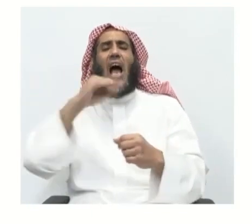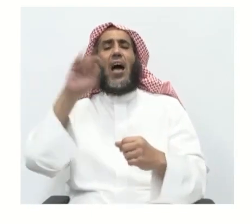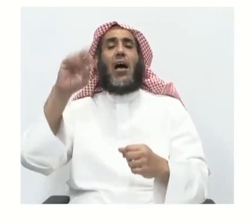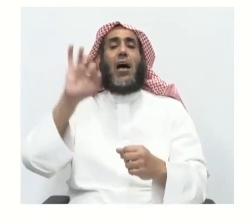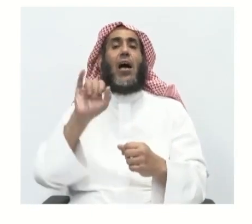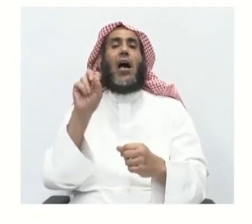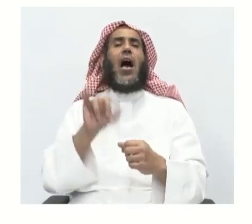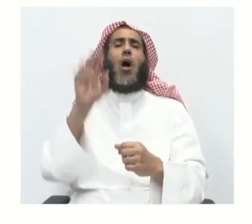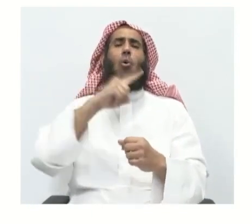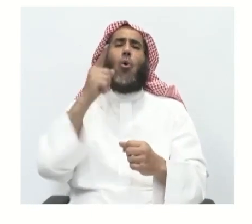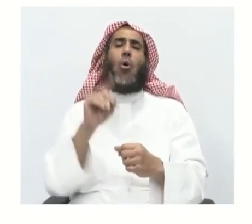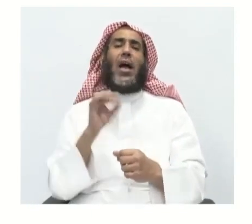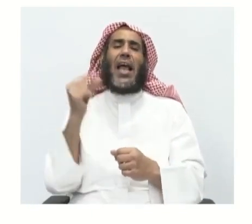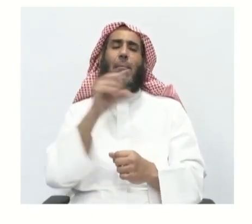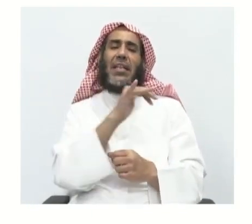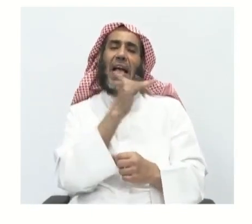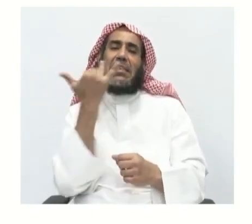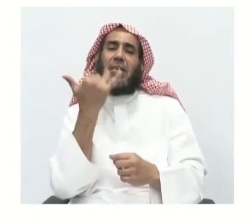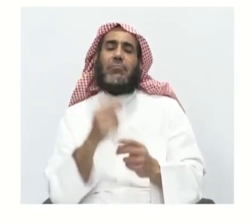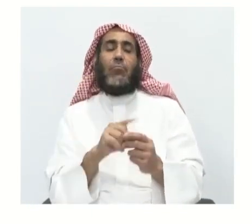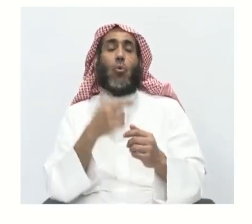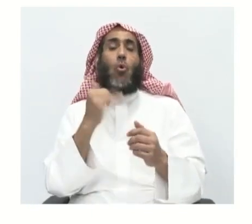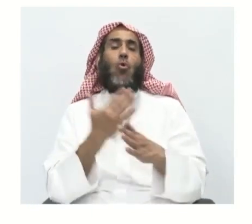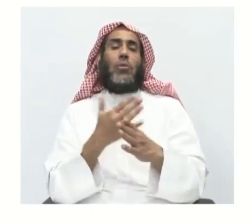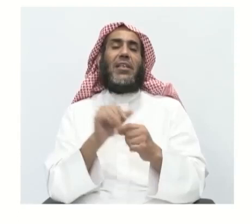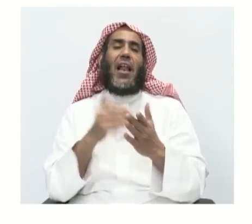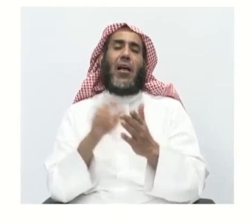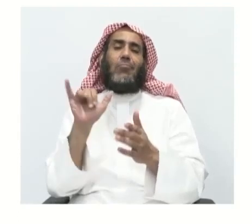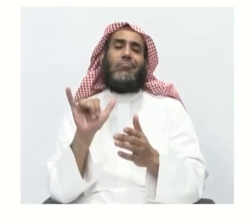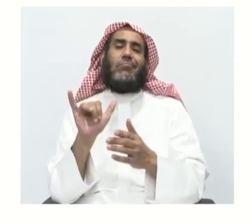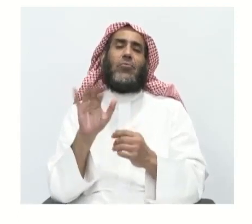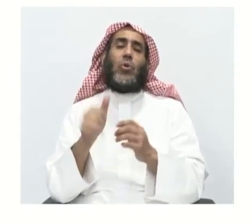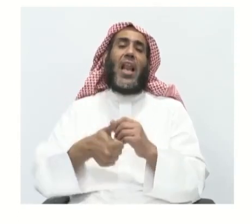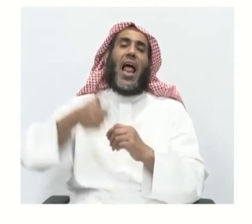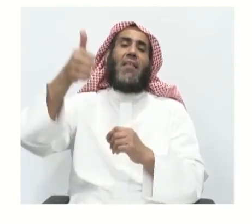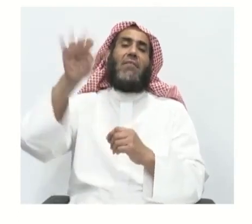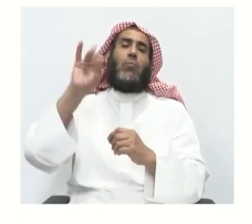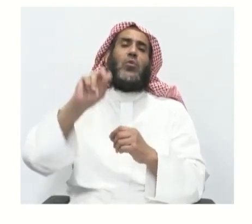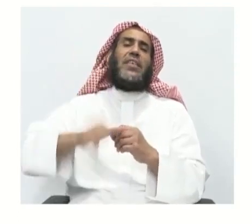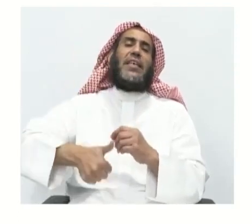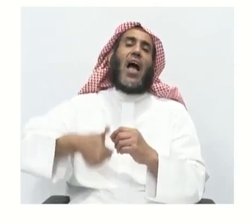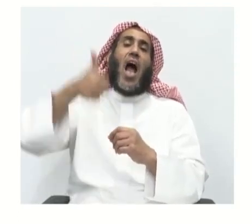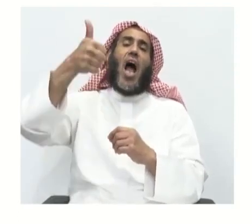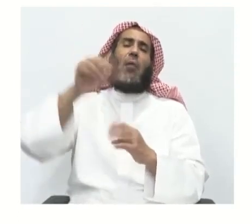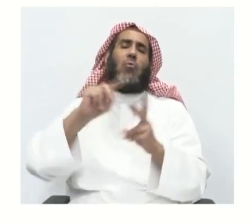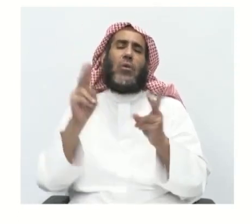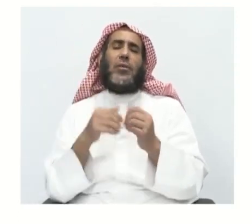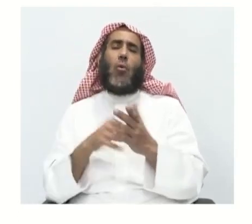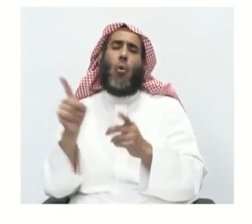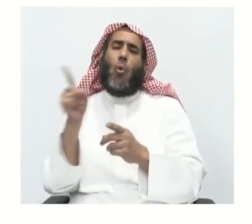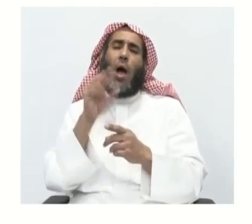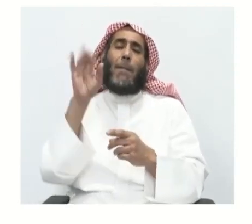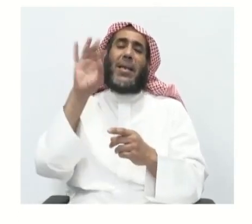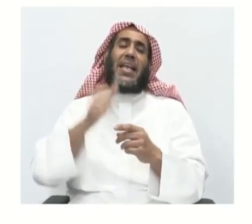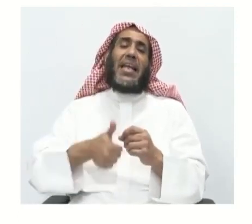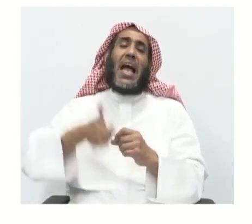اعجميه كلها كلمات اعجميه ولذلك كتبت على اصل صوره الالف الف قائمه يستثنى من ذلك